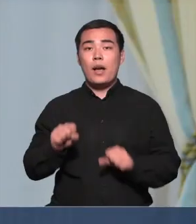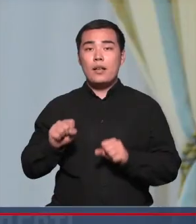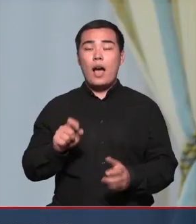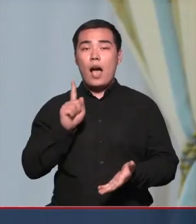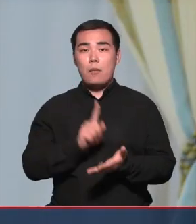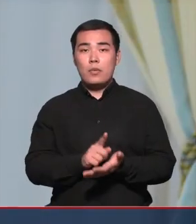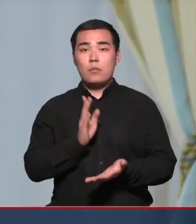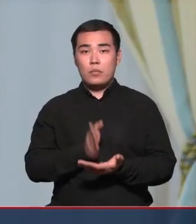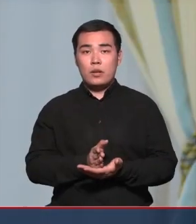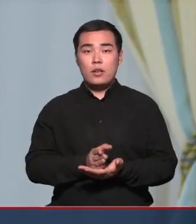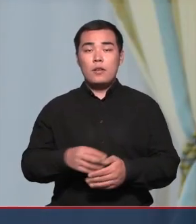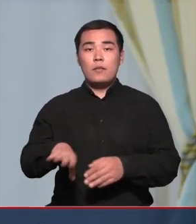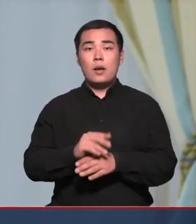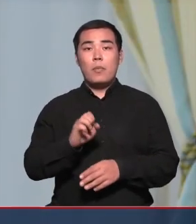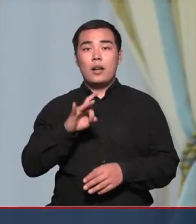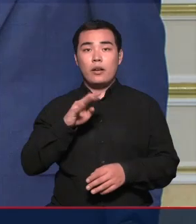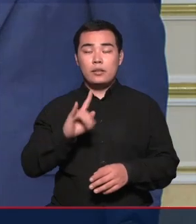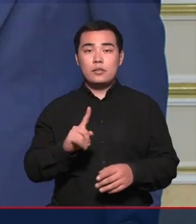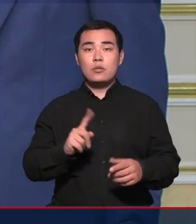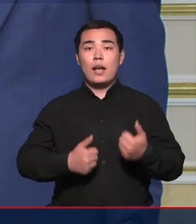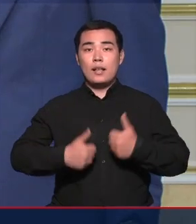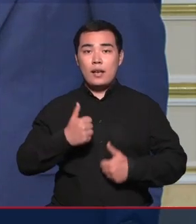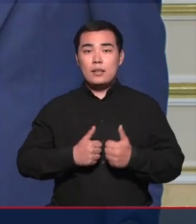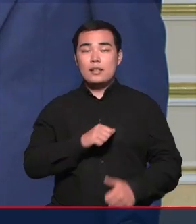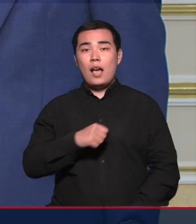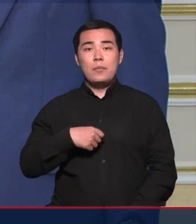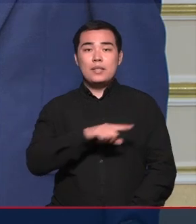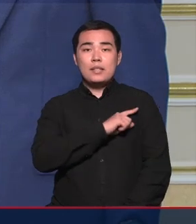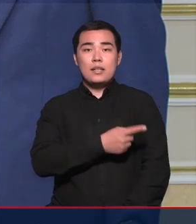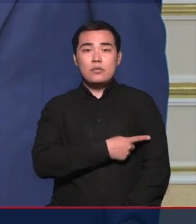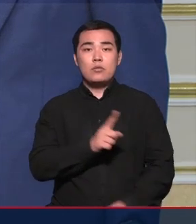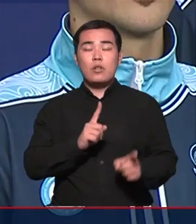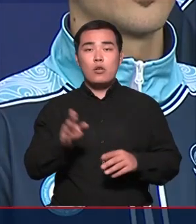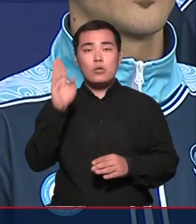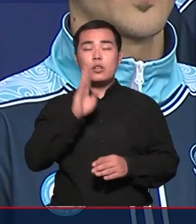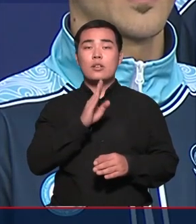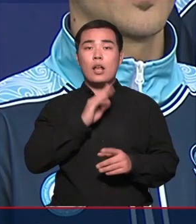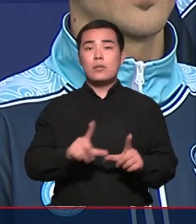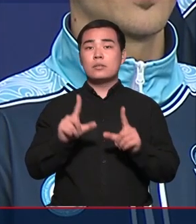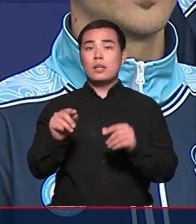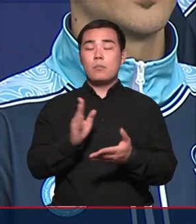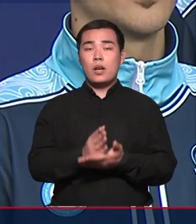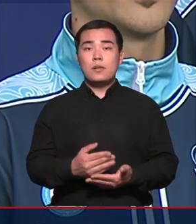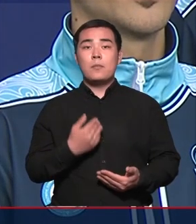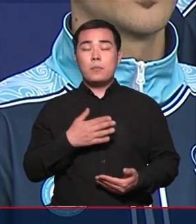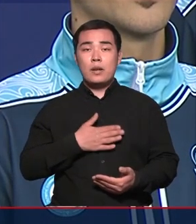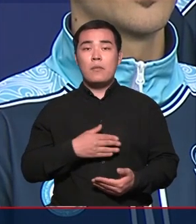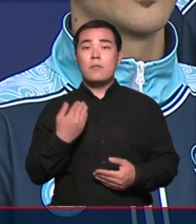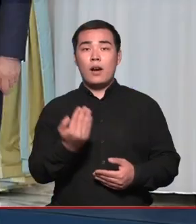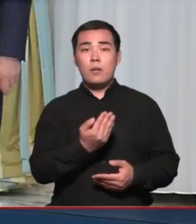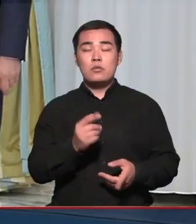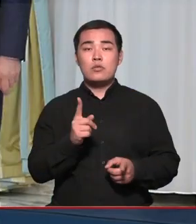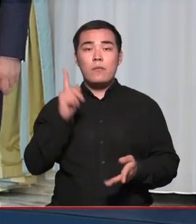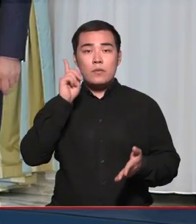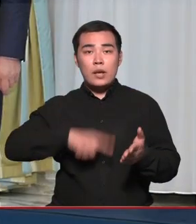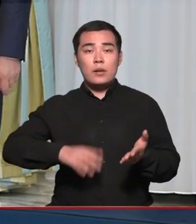міндет. Байрақты бәсекеге ең мықты ұл-қыздарымыз бара жатыр. Біз сіздерге зор үміт